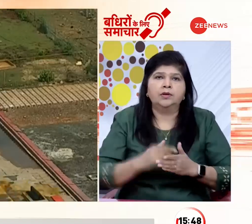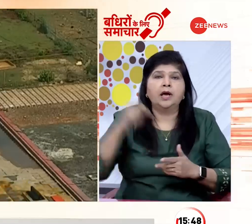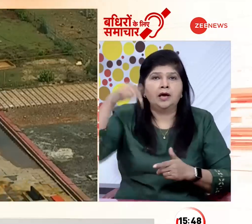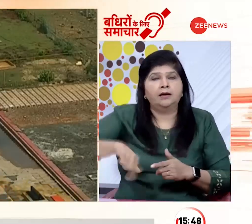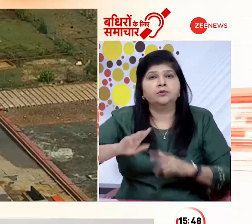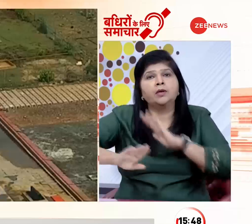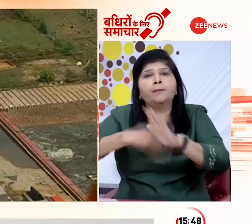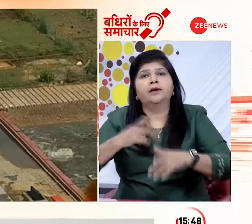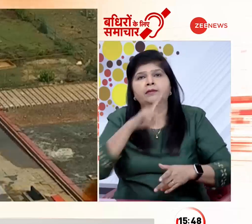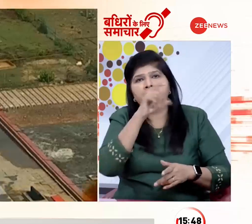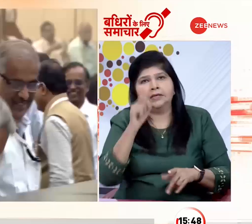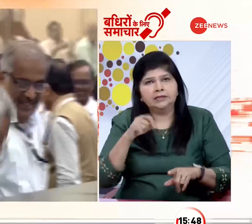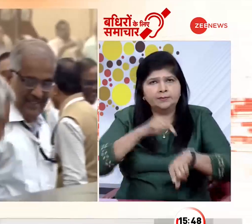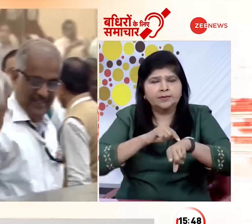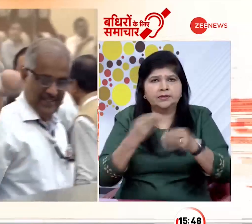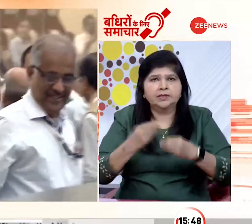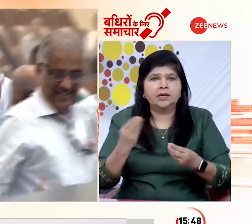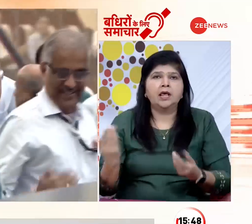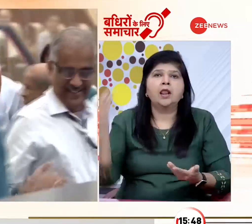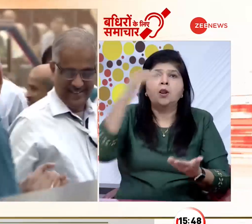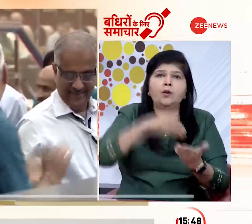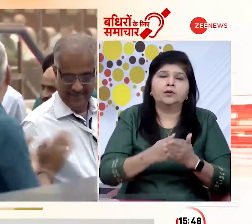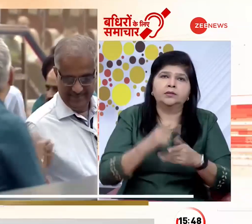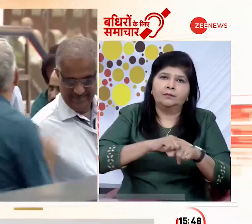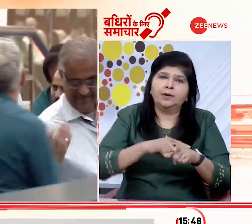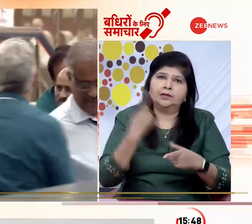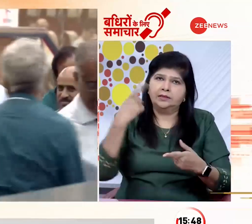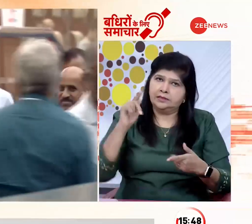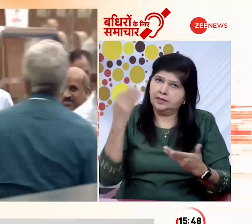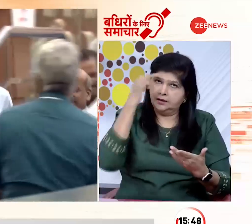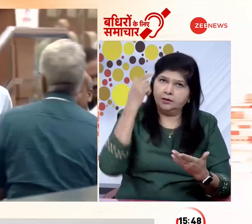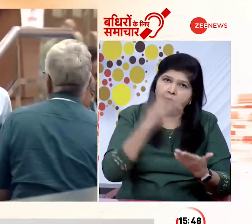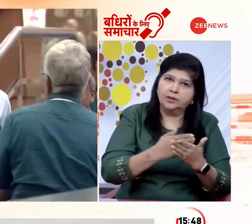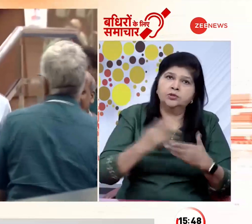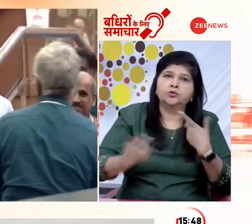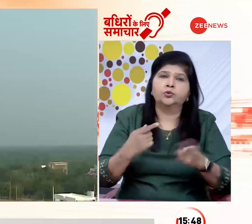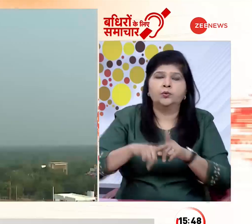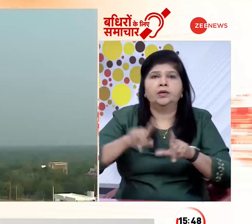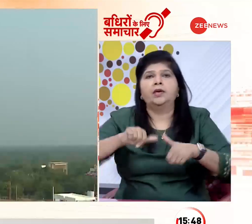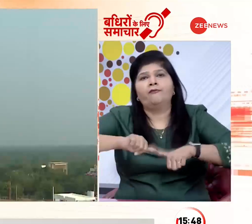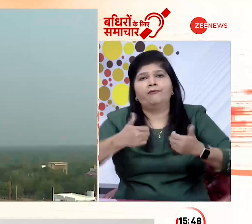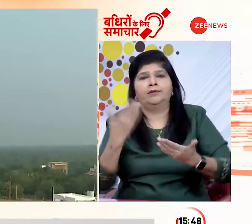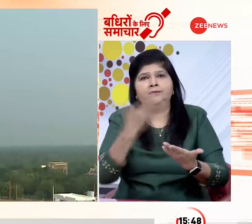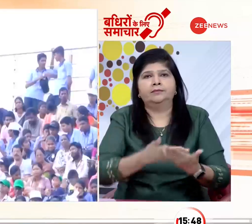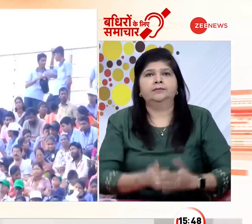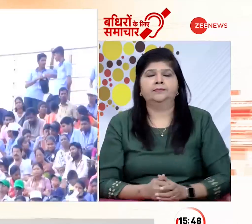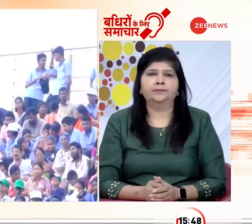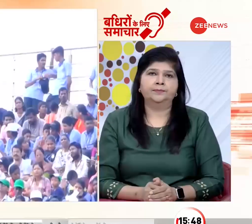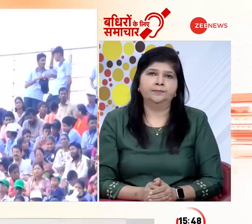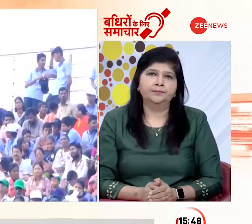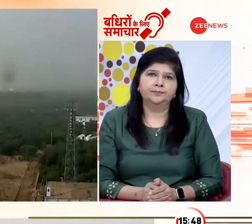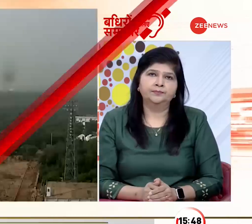और फिर 10 बजे लॉन्चिंग का वक्त तय किया गया, जो कि कामयाब रहा।